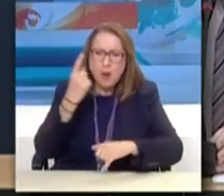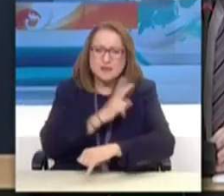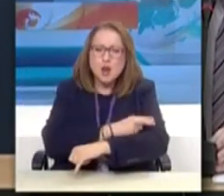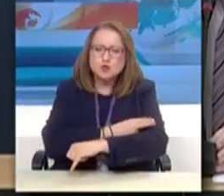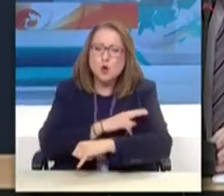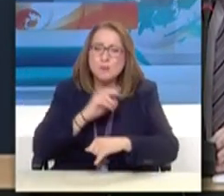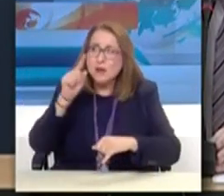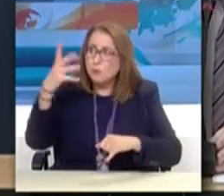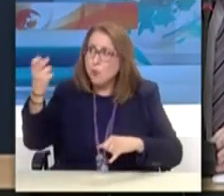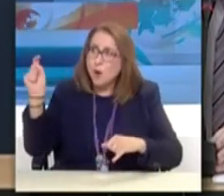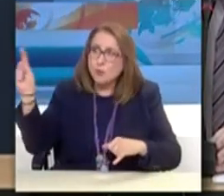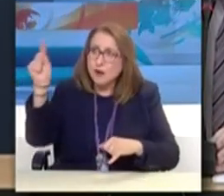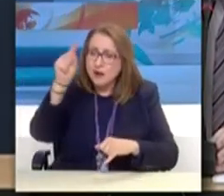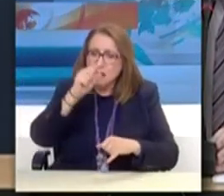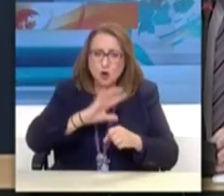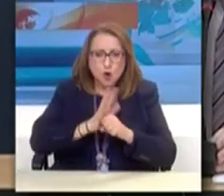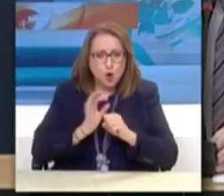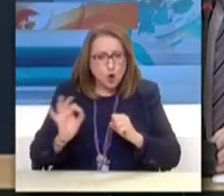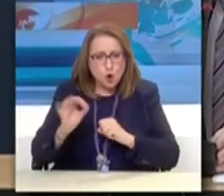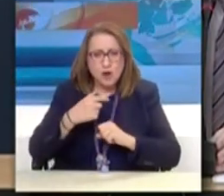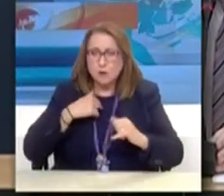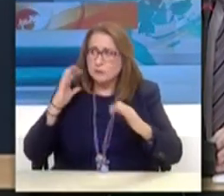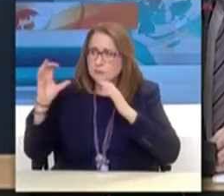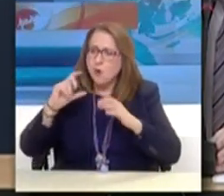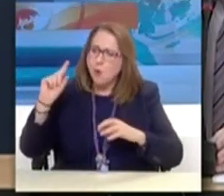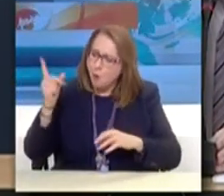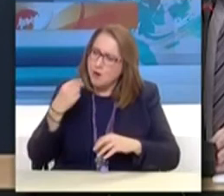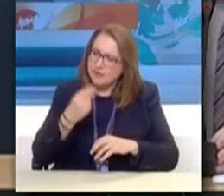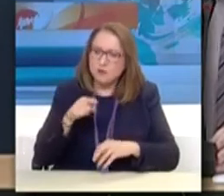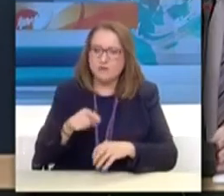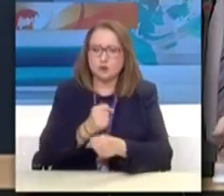περιθάλπτουν ασθενείς με το νέο κορονοϊό, ότι όλοι παίρνουν χλωροκίνη.